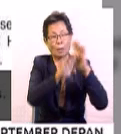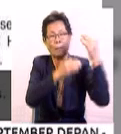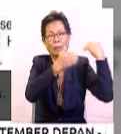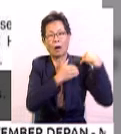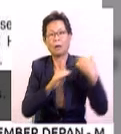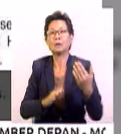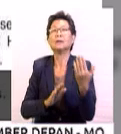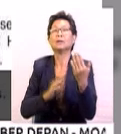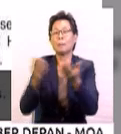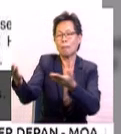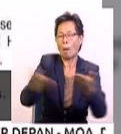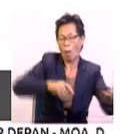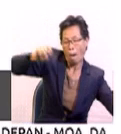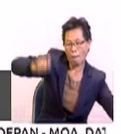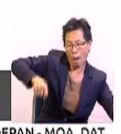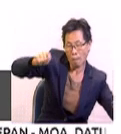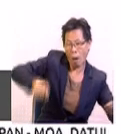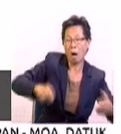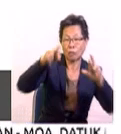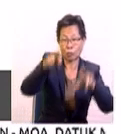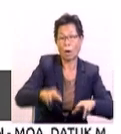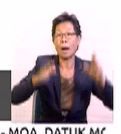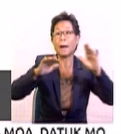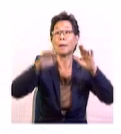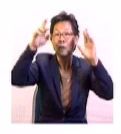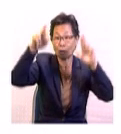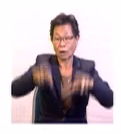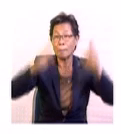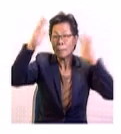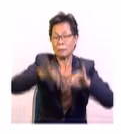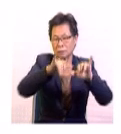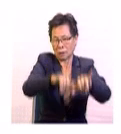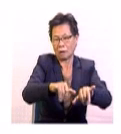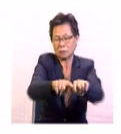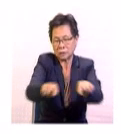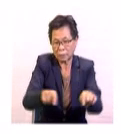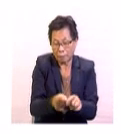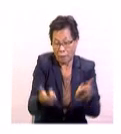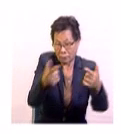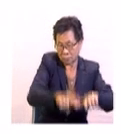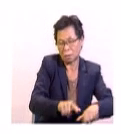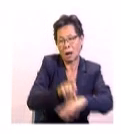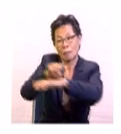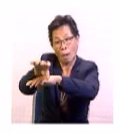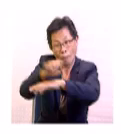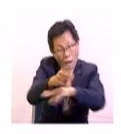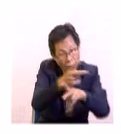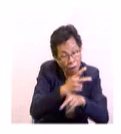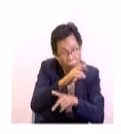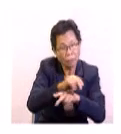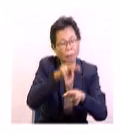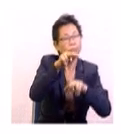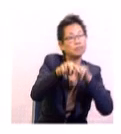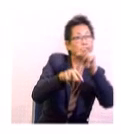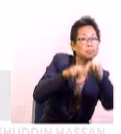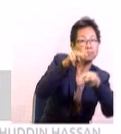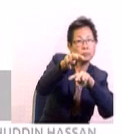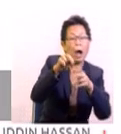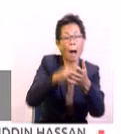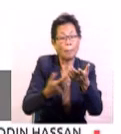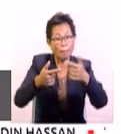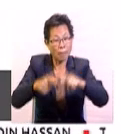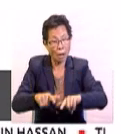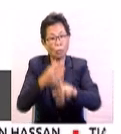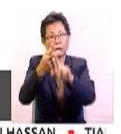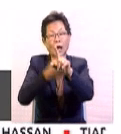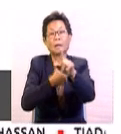ke muka pengadilan. Rakyat Malaysia yang berada di sekitar lokasi kejadian dinasihatkan berhati-hati dan memantau perkembangan semasa dari